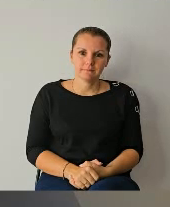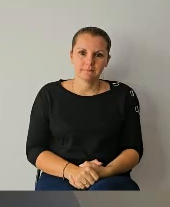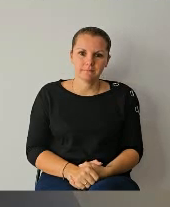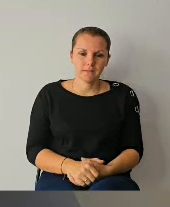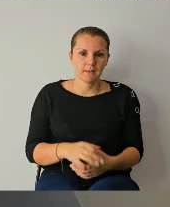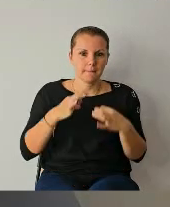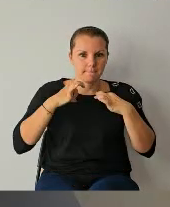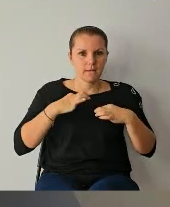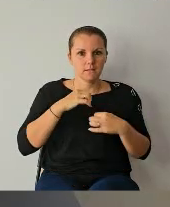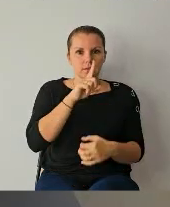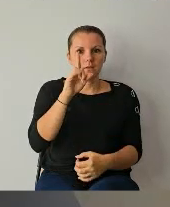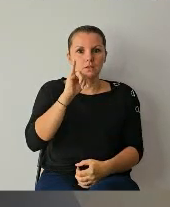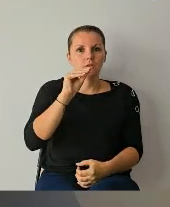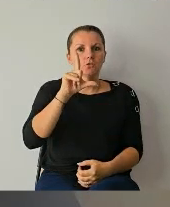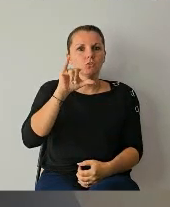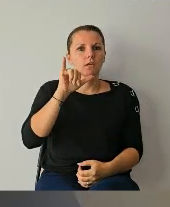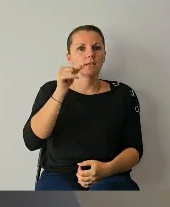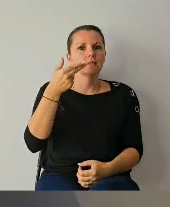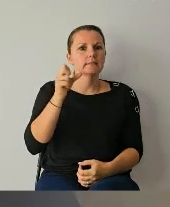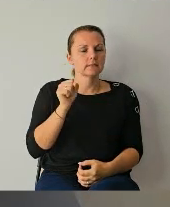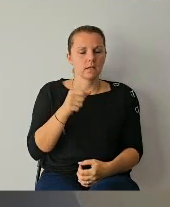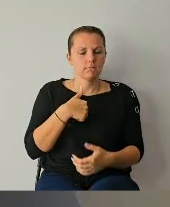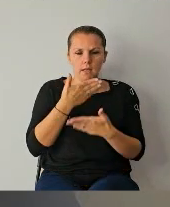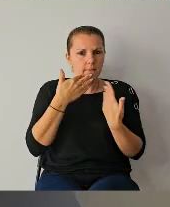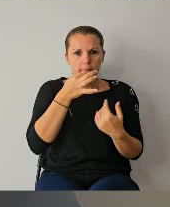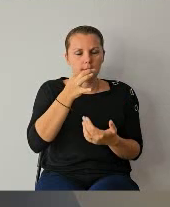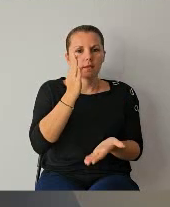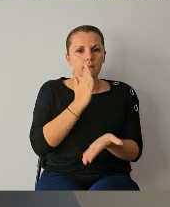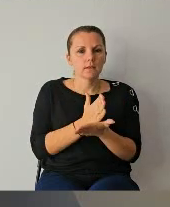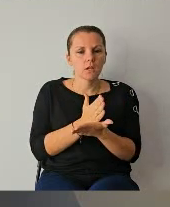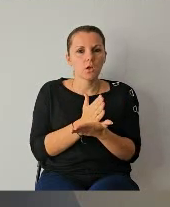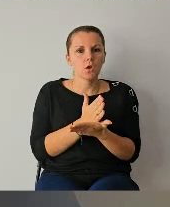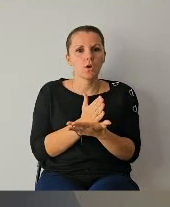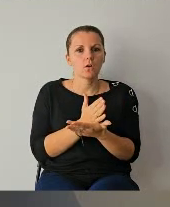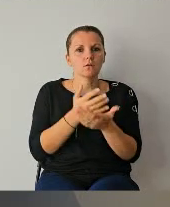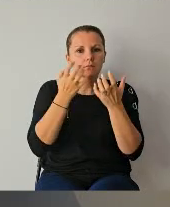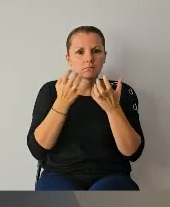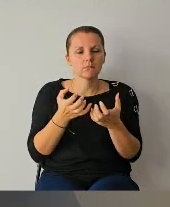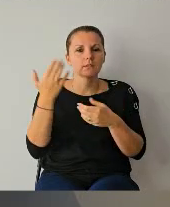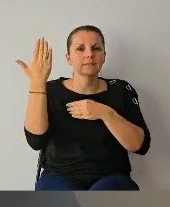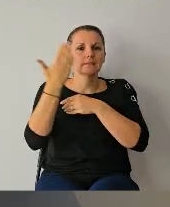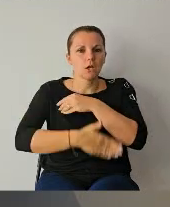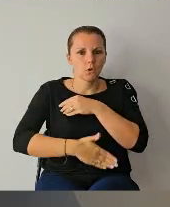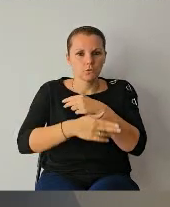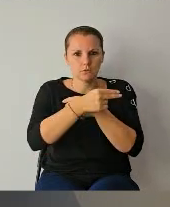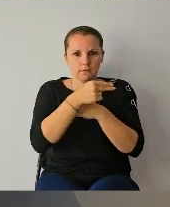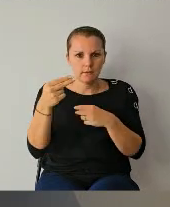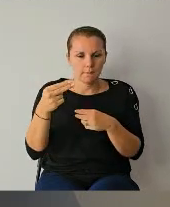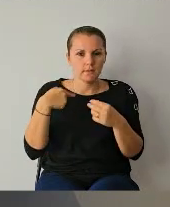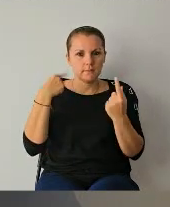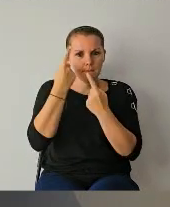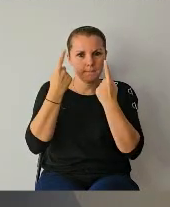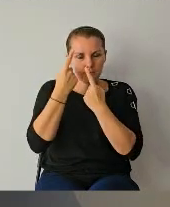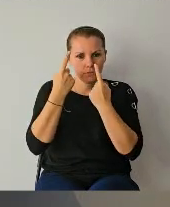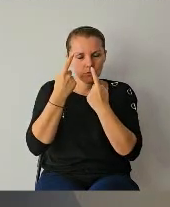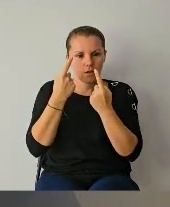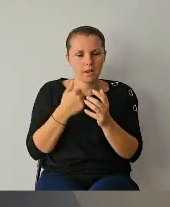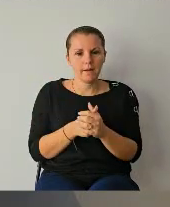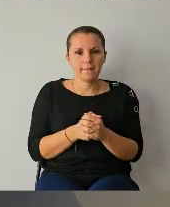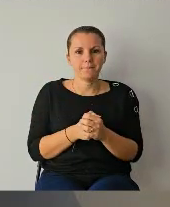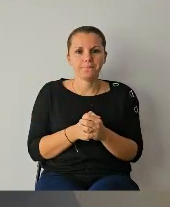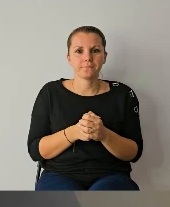Pani Zielińska, proszę jeszcze głos. Ja nie mam pytania, tylko żeby zakończyć ten temat, wydaje mi się, że ponieważ